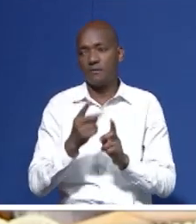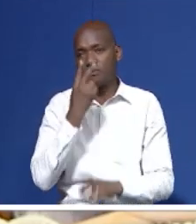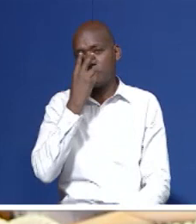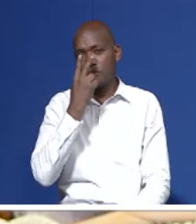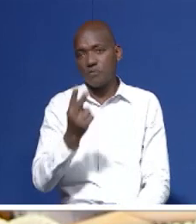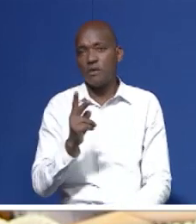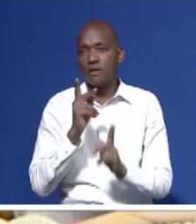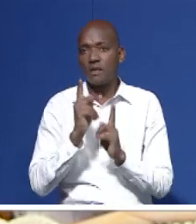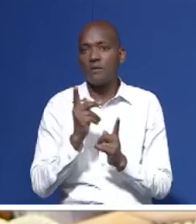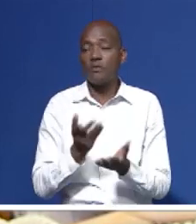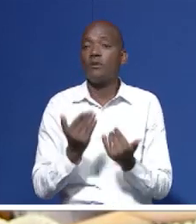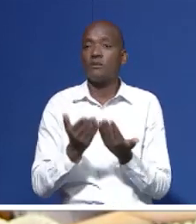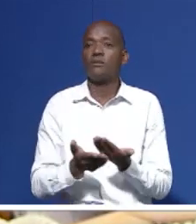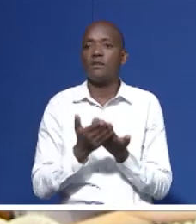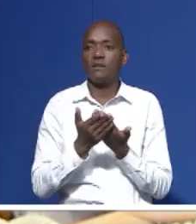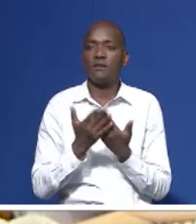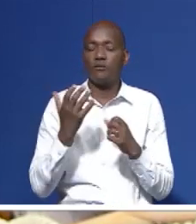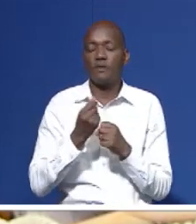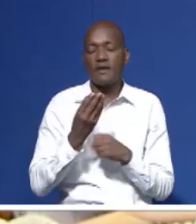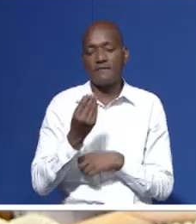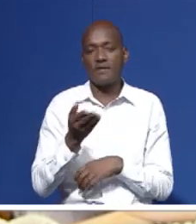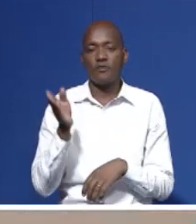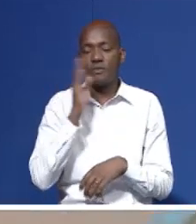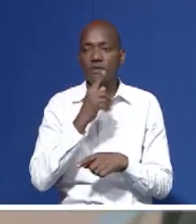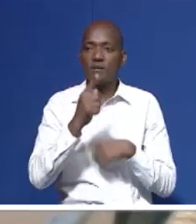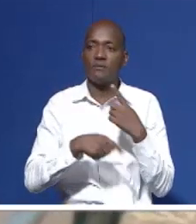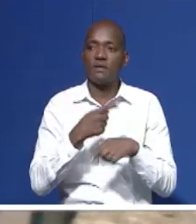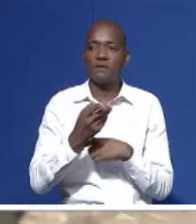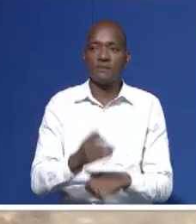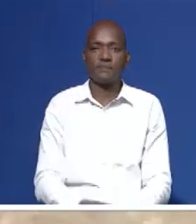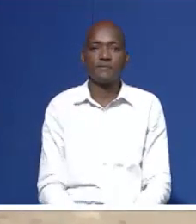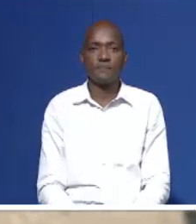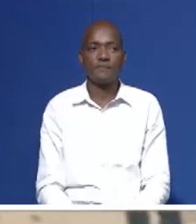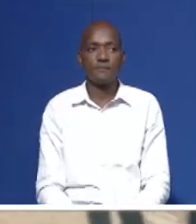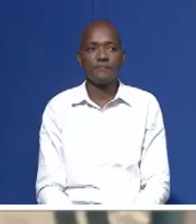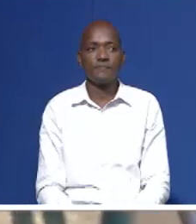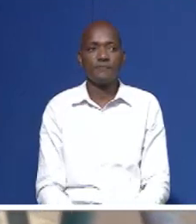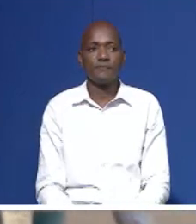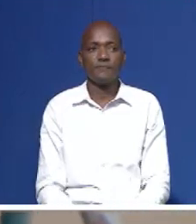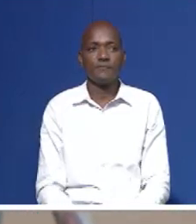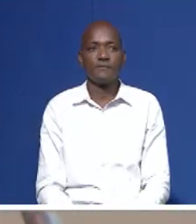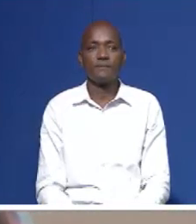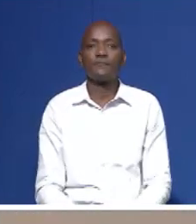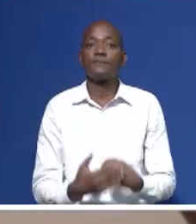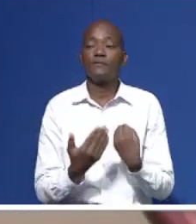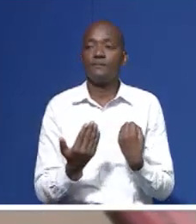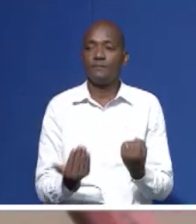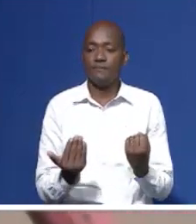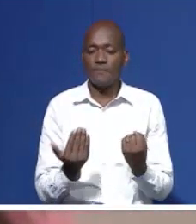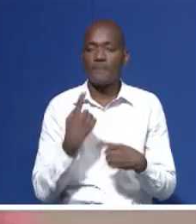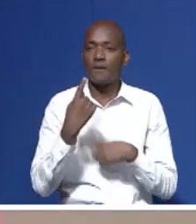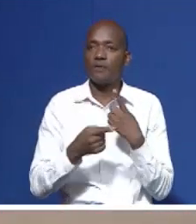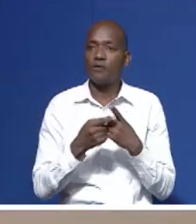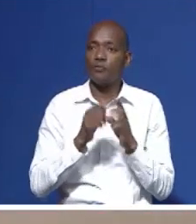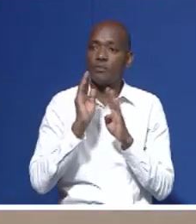kuona kama wanaweza kutusaidia kupata hizo fedha kwa ajili ya kumalizia mradi huo. Hakika kukamilika kwa mradi huu uliotelekezwa kwa miaka 10